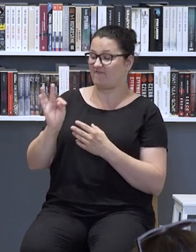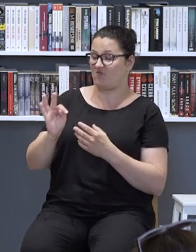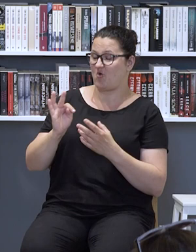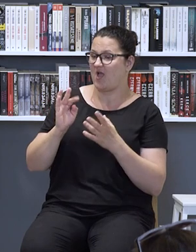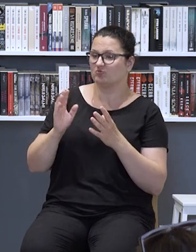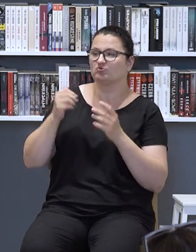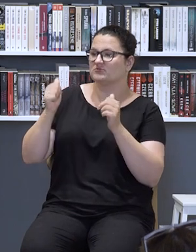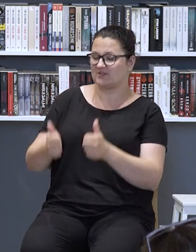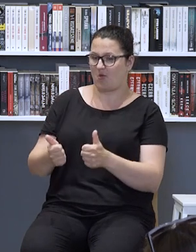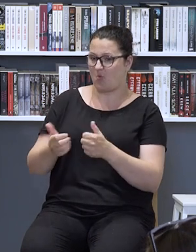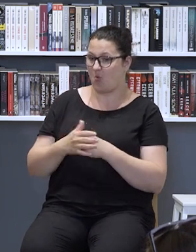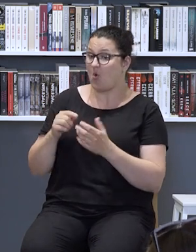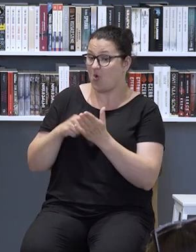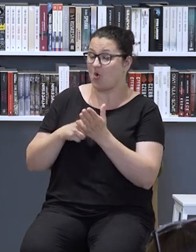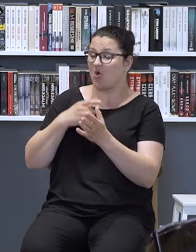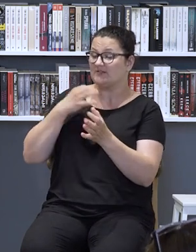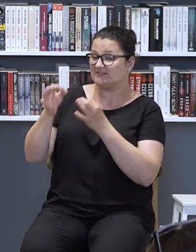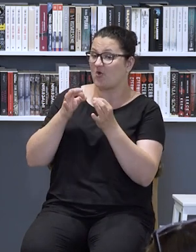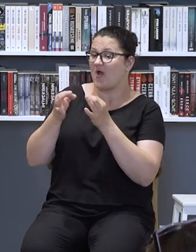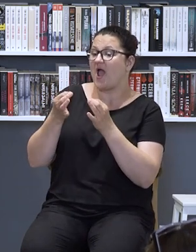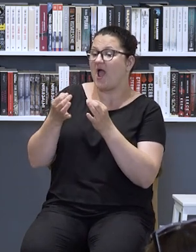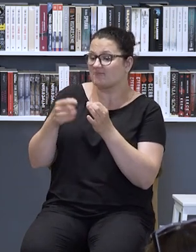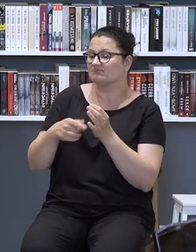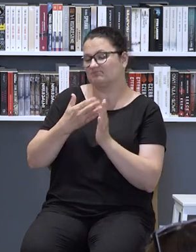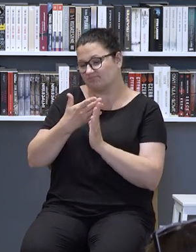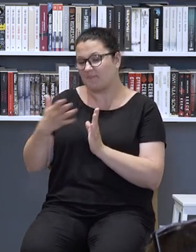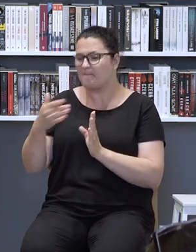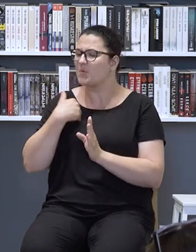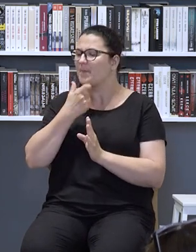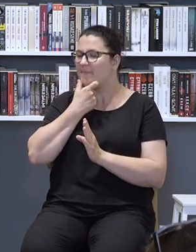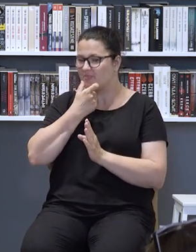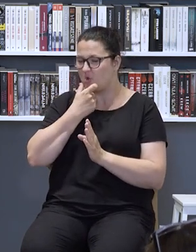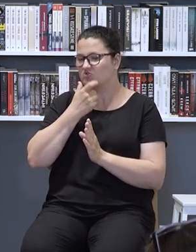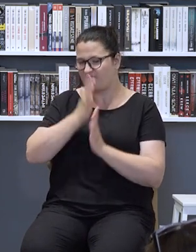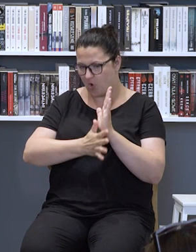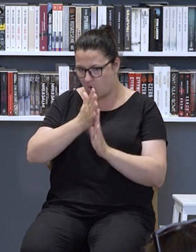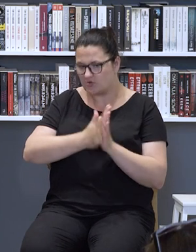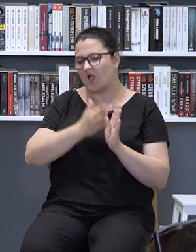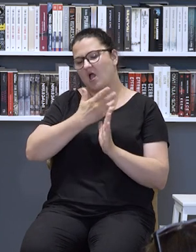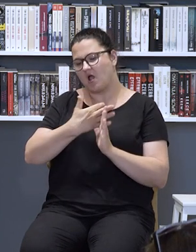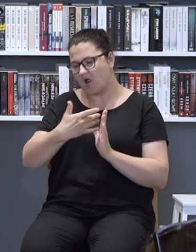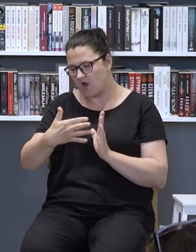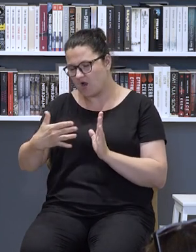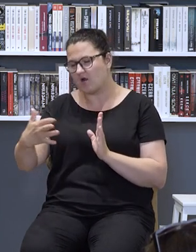ci przejść od wojny, właśnie też Bydgoszcz się tam pojawia,